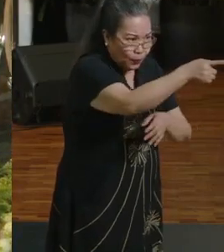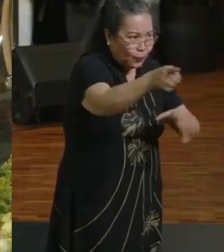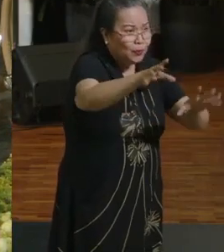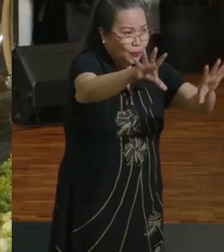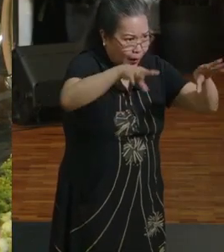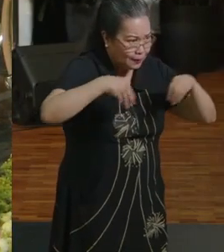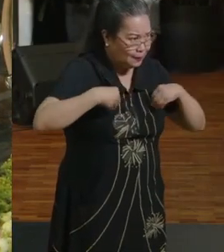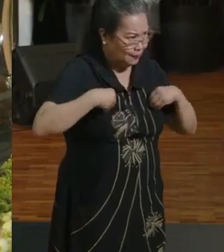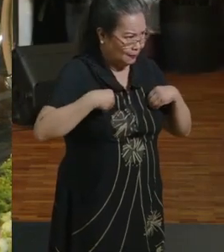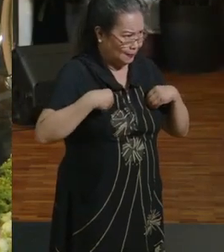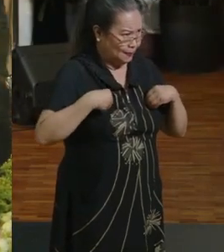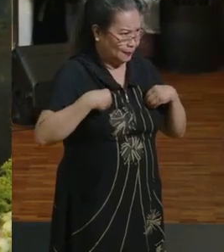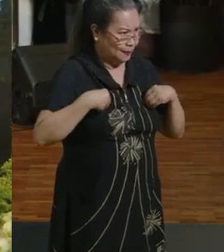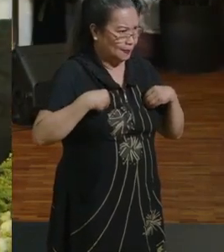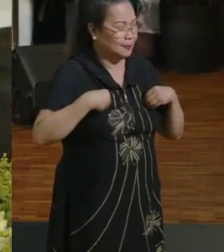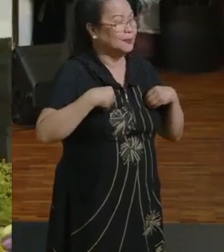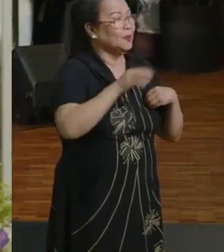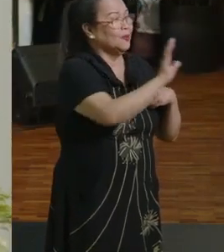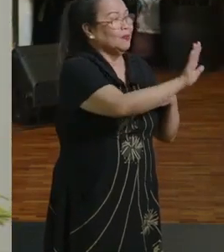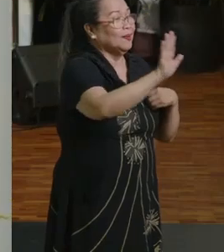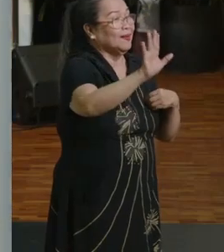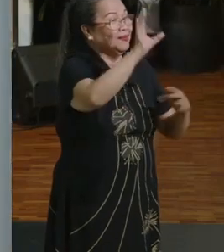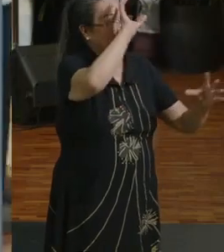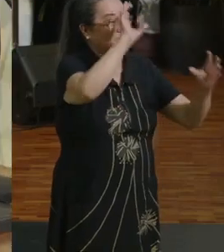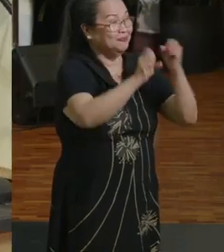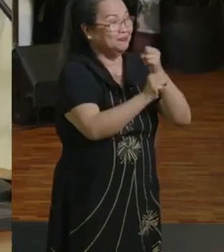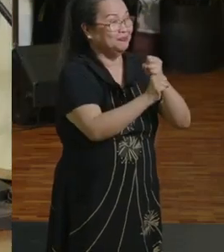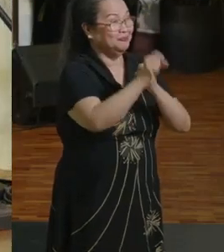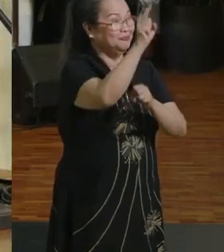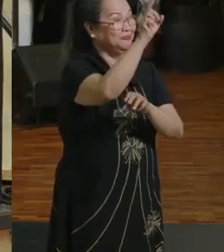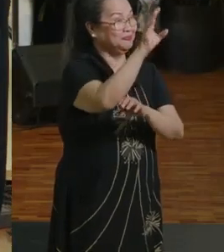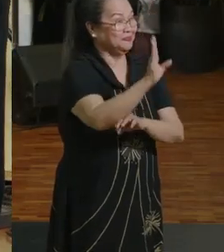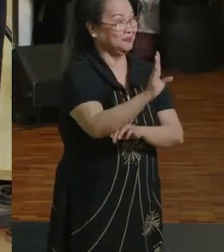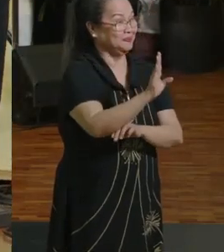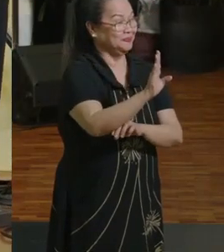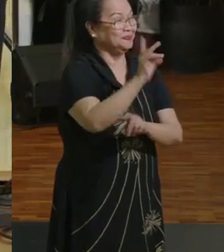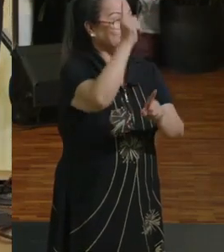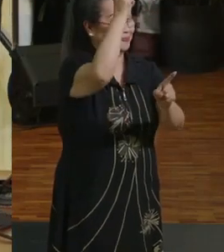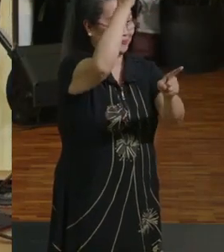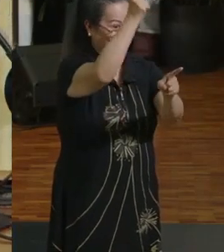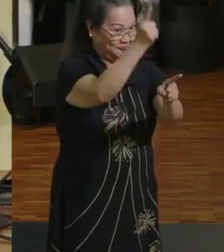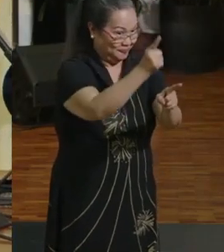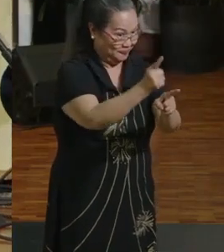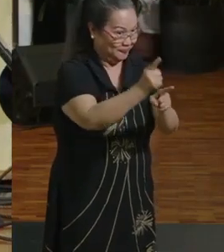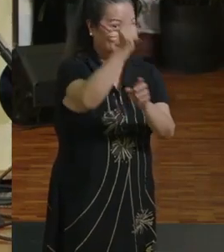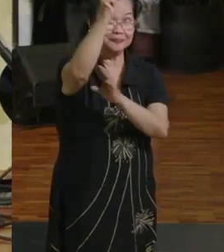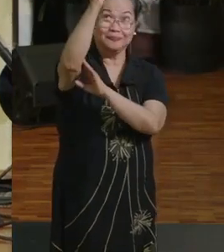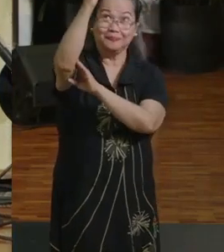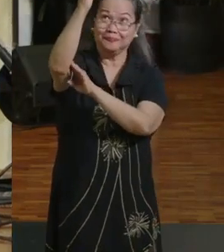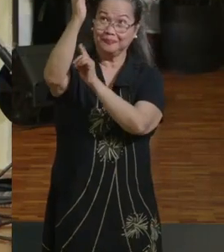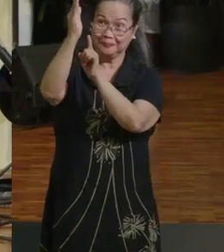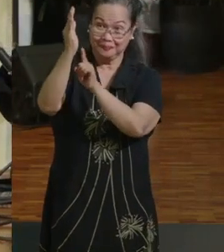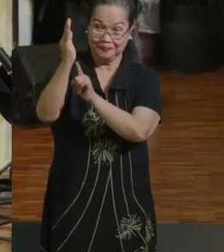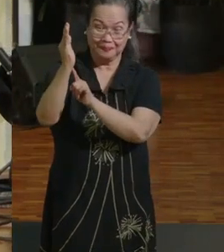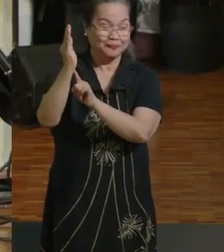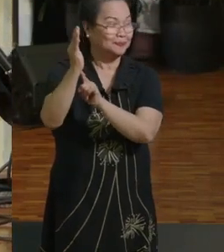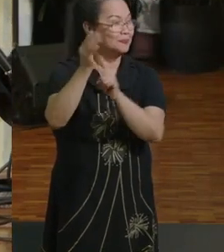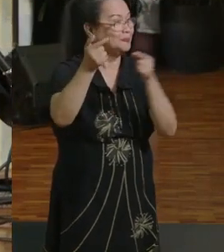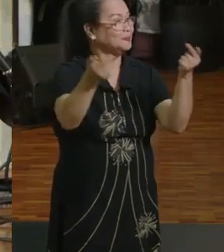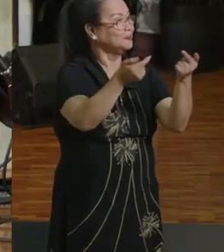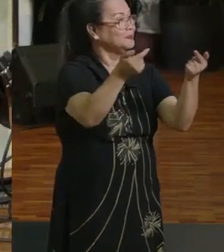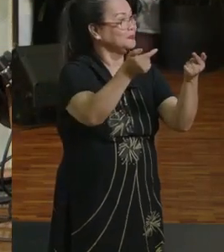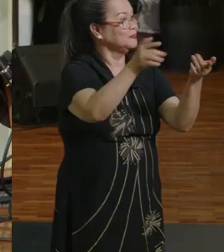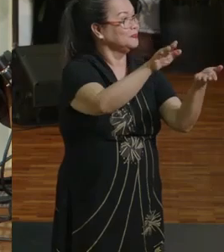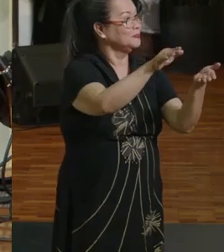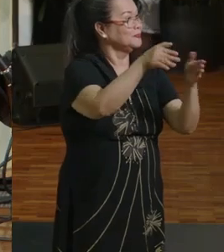tanggapin. At sa ating pananalig sa Kanya, ang kanyang righteousness at ang kanyang sinless